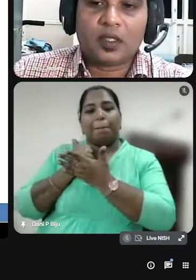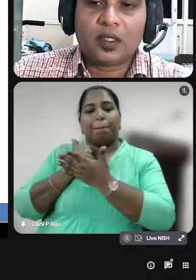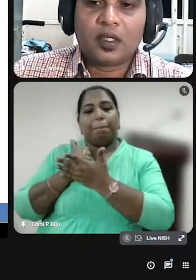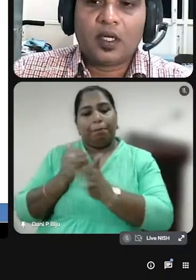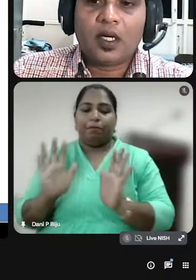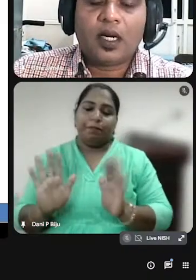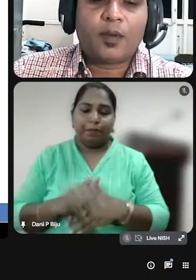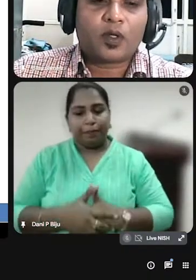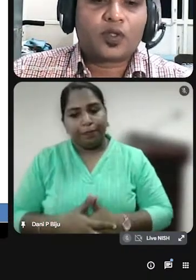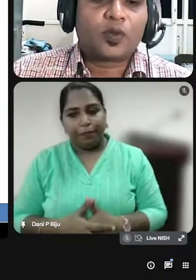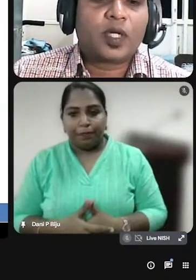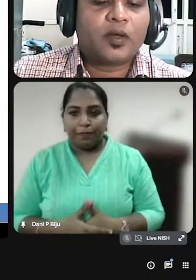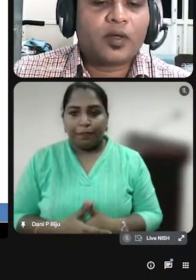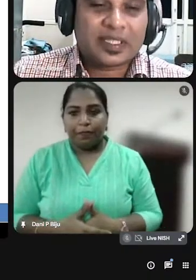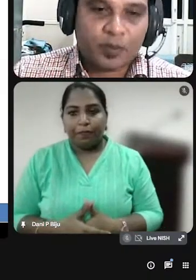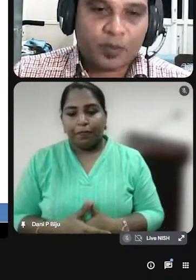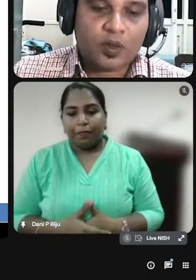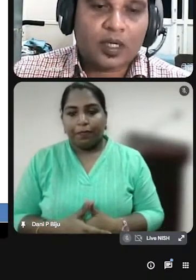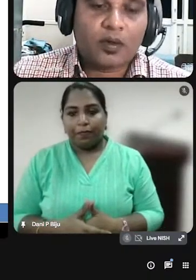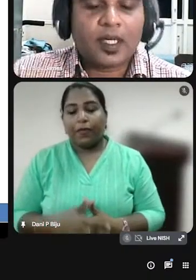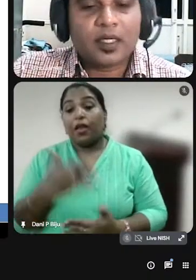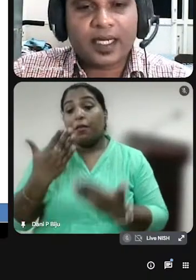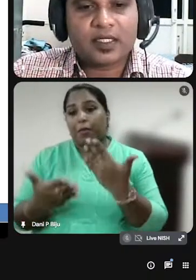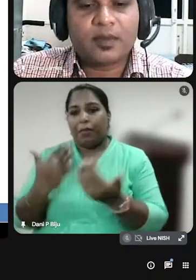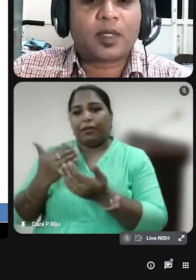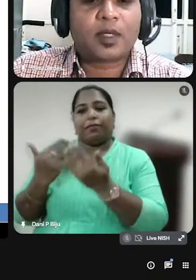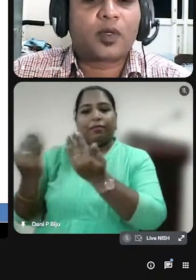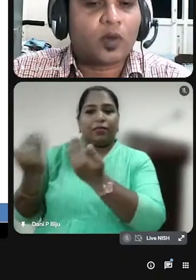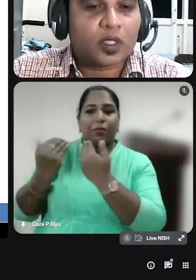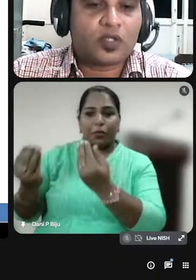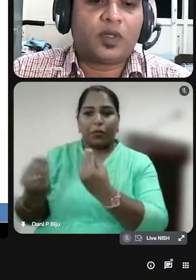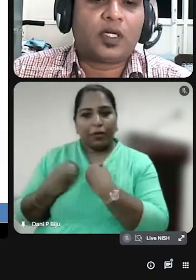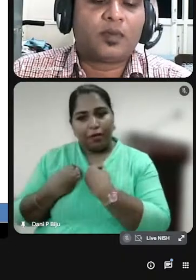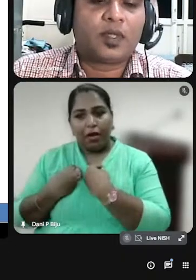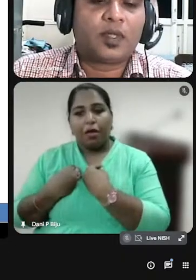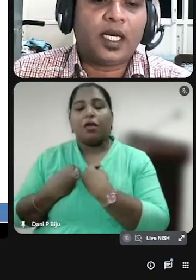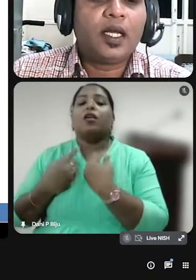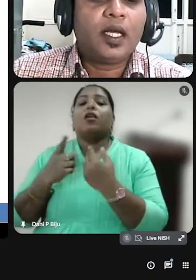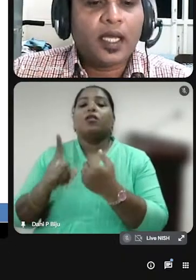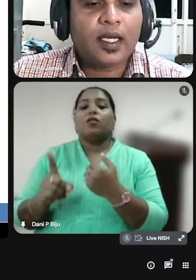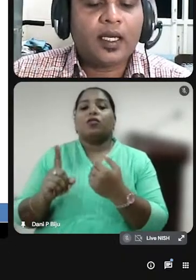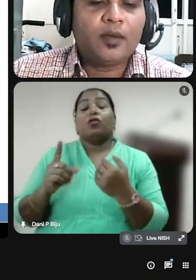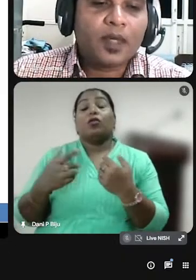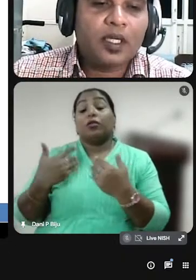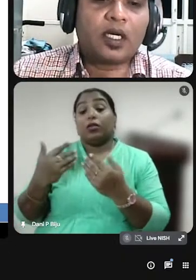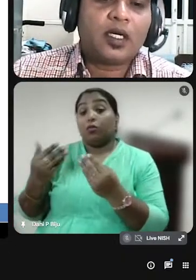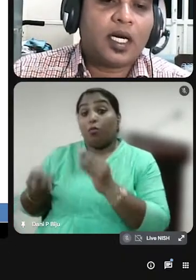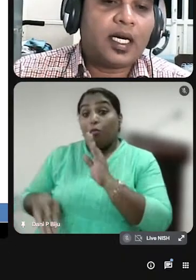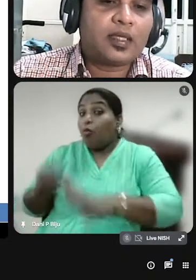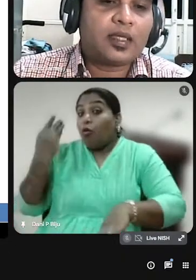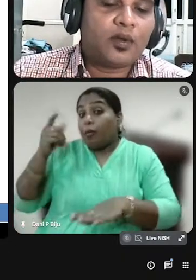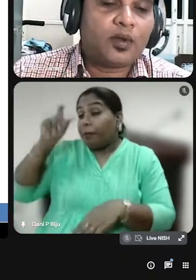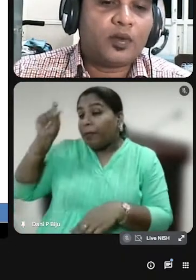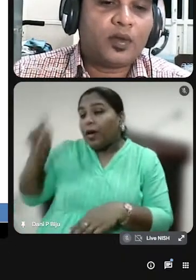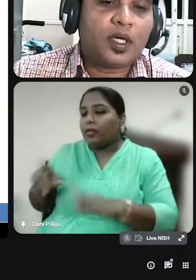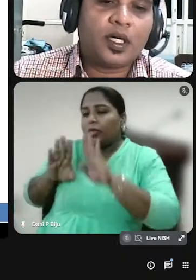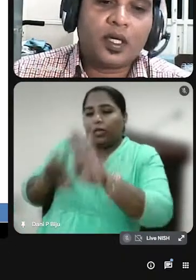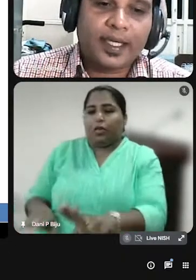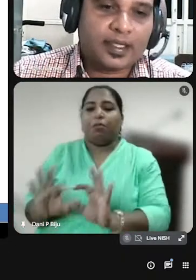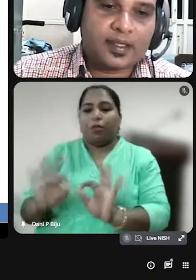ചെയ്യിപ്പിക്കാവുന്നതാണ്. അപ്പൊ കുറച്ചും കൂടെ ഒരു സപ്പോർട്ട് ഉണ്ടാവും. അത് മാക്സിമം സപ്പോർട്ട് കുറച്ച് വേണം നമ്മൾ ചെയ്യാൻ. എങ്കിലും ഇതാണ് അടുത്ത